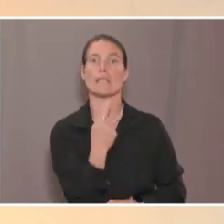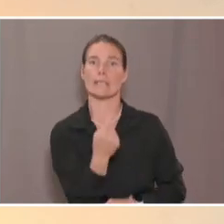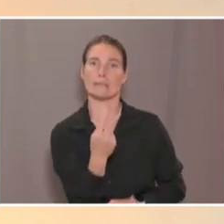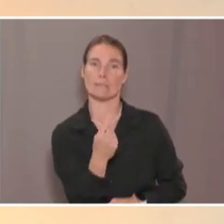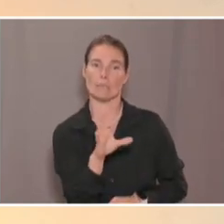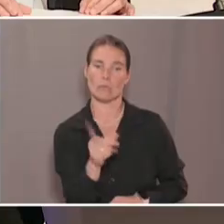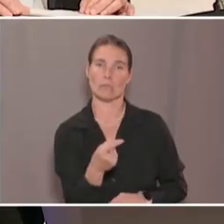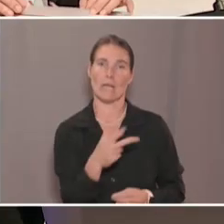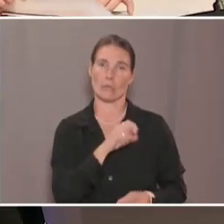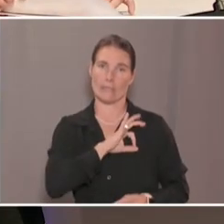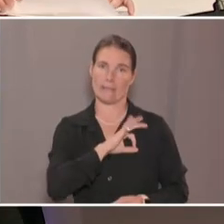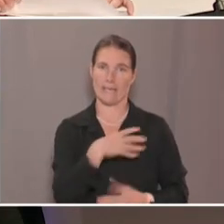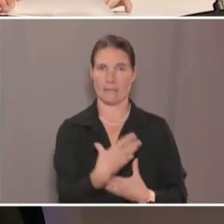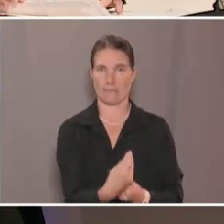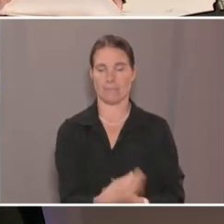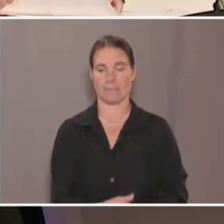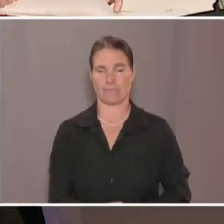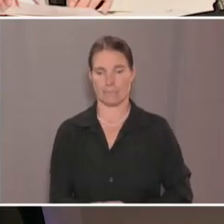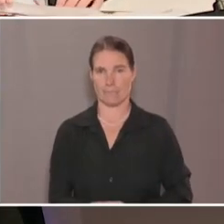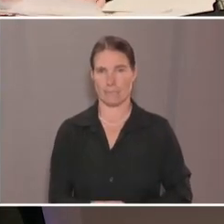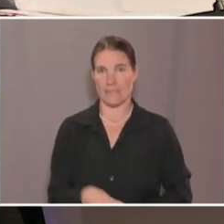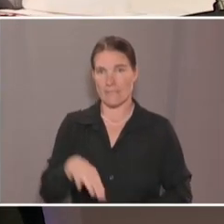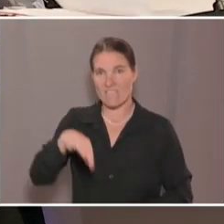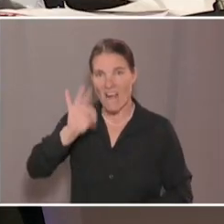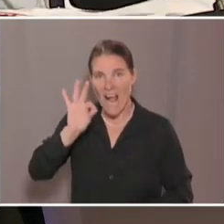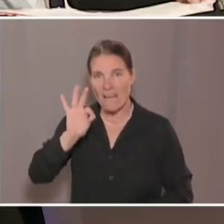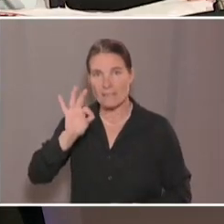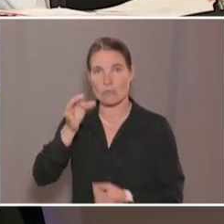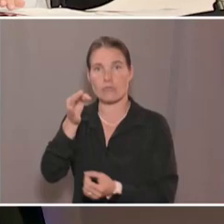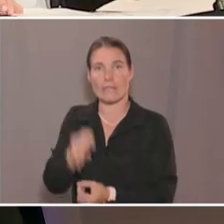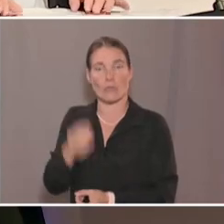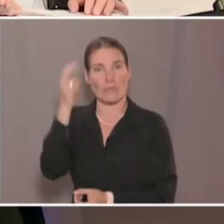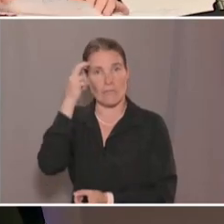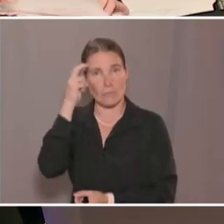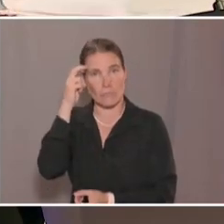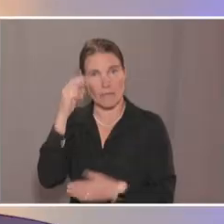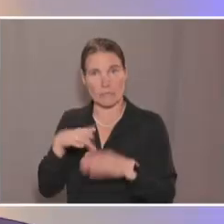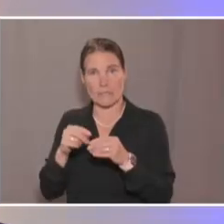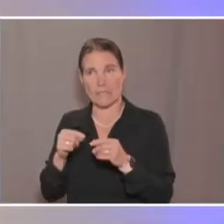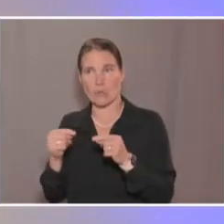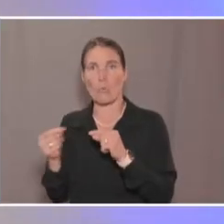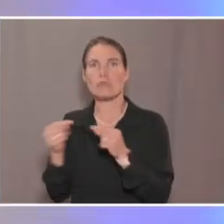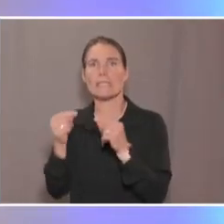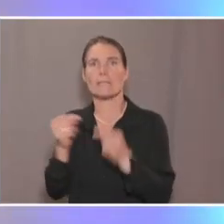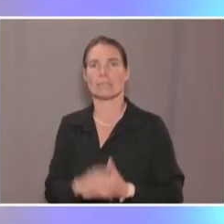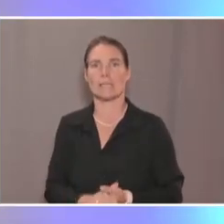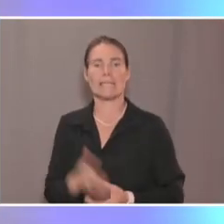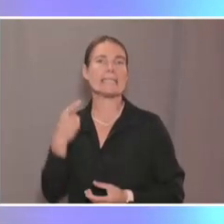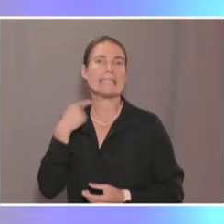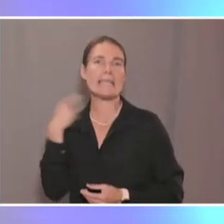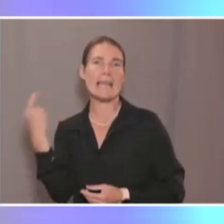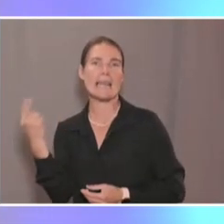aufgeteilt. Die Wahl des Standorts Flensburg war von Anfang an umstritten. Während man in Kiel an